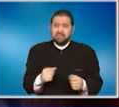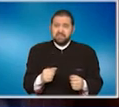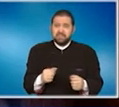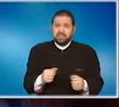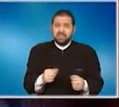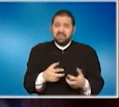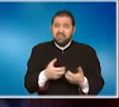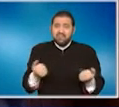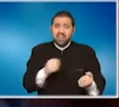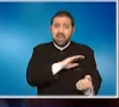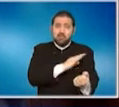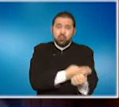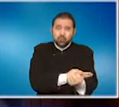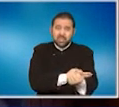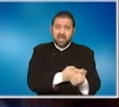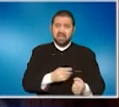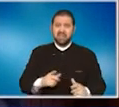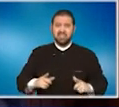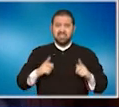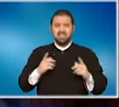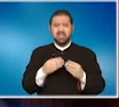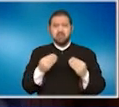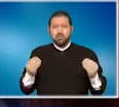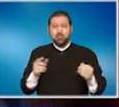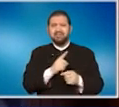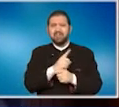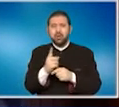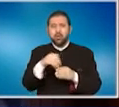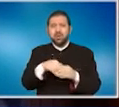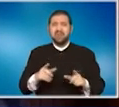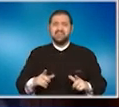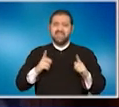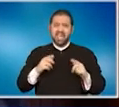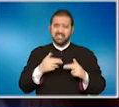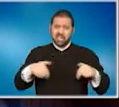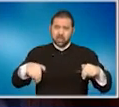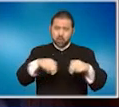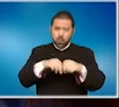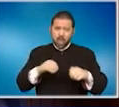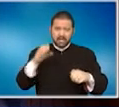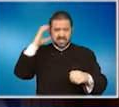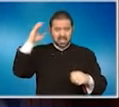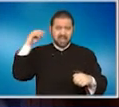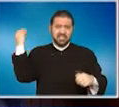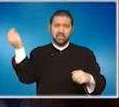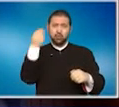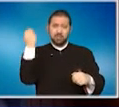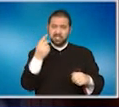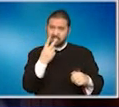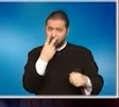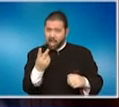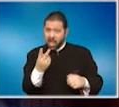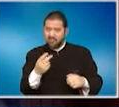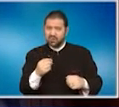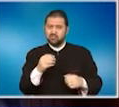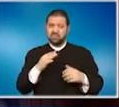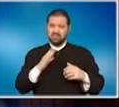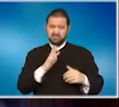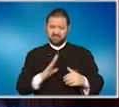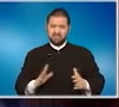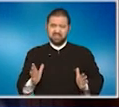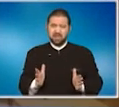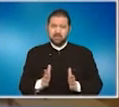Treci prin multe situații care duc poate uneori până la deznădejde. cred că Dumnezeu a cunoscut și slăbiciunea sufletului. A